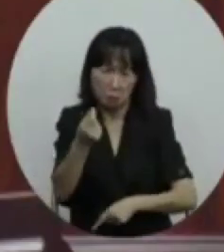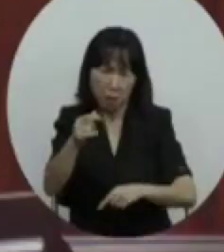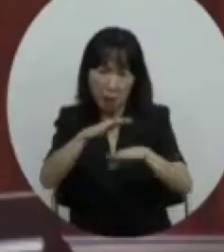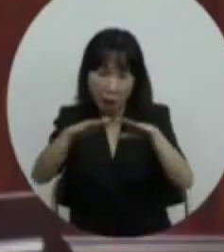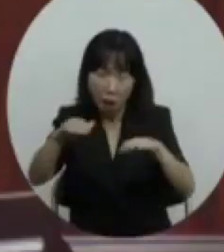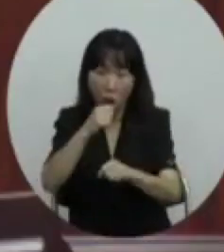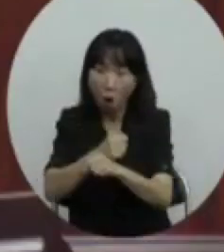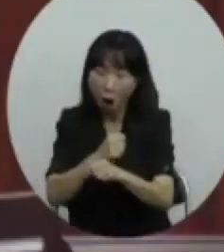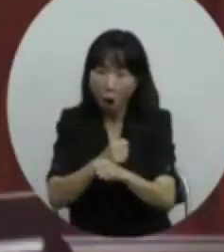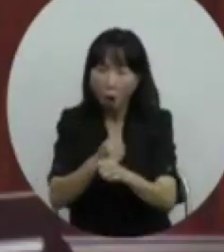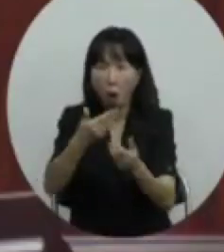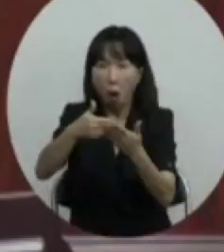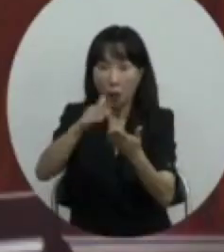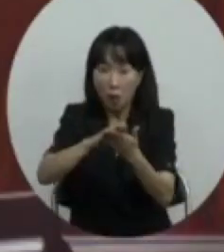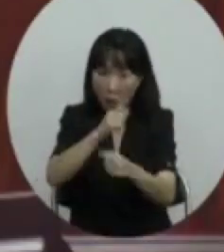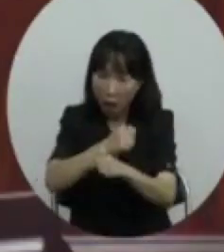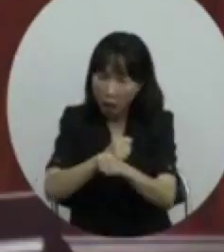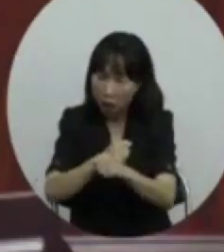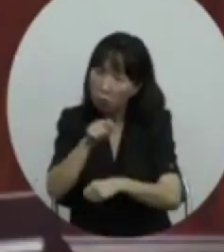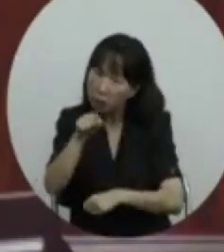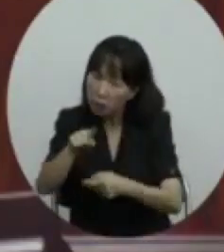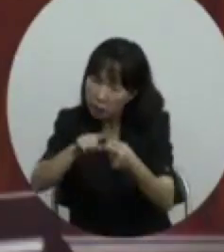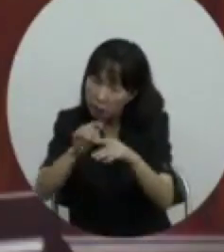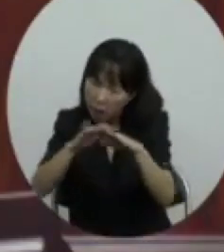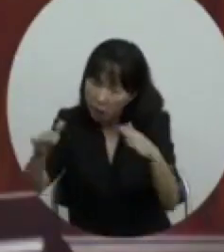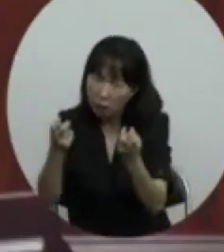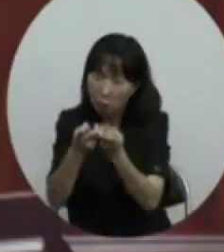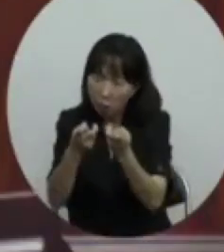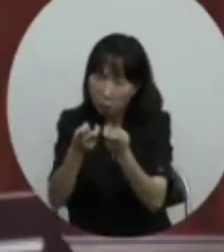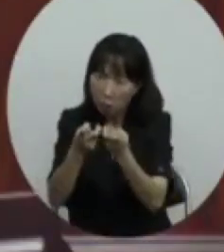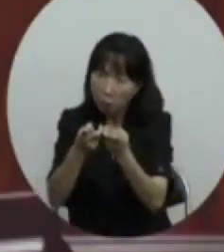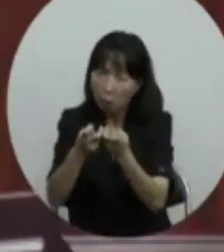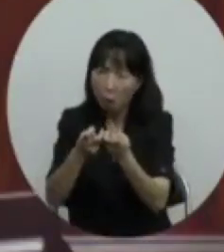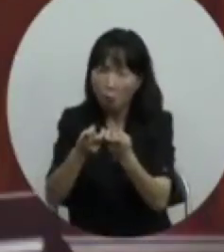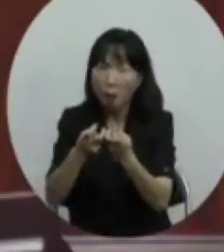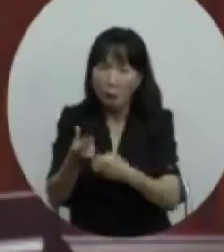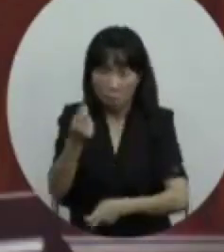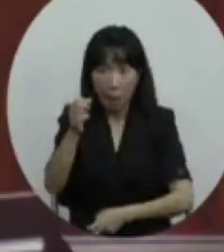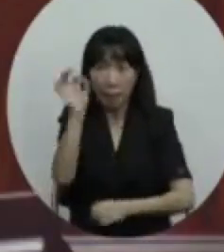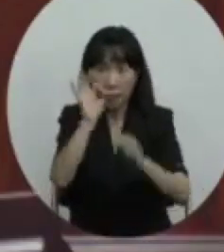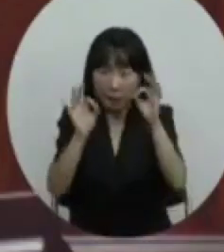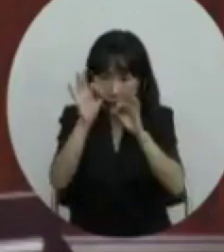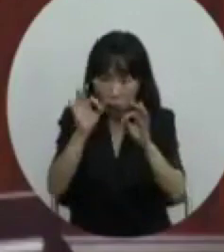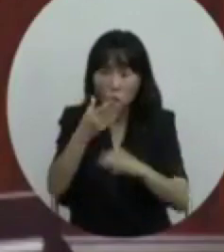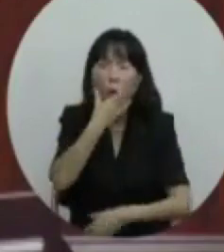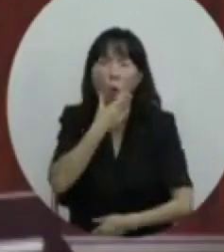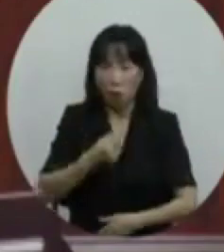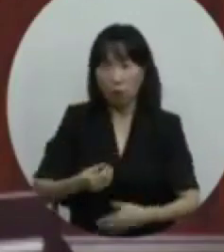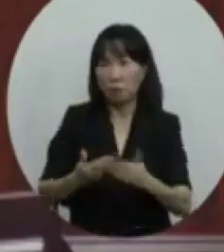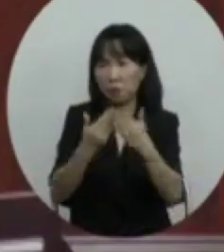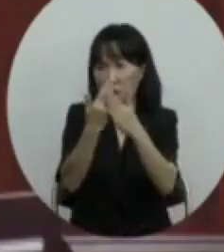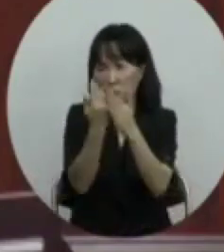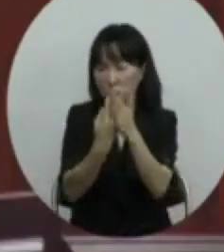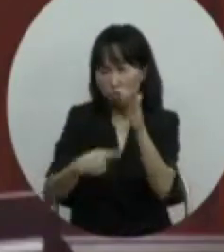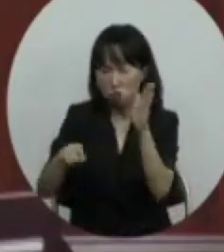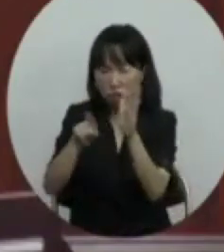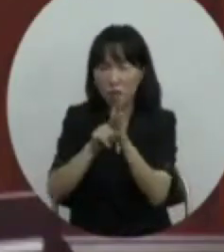개선할 부분은 해결책을 마련하여 시민 복지 증진에 최선을 다하겠습니다.